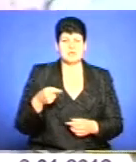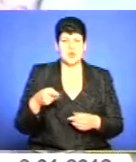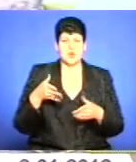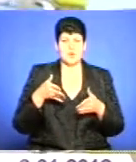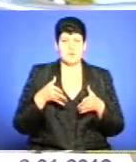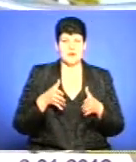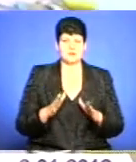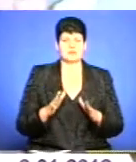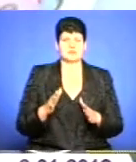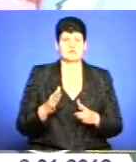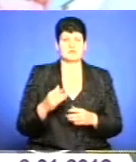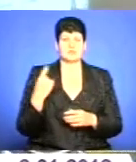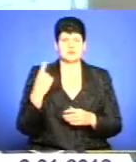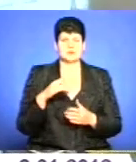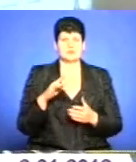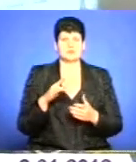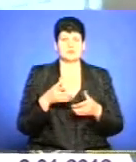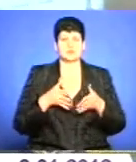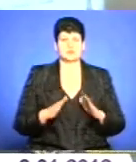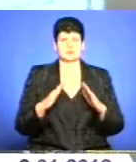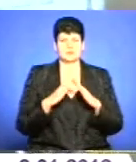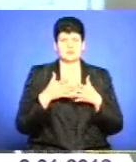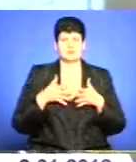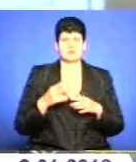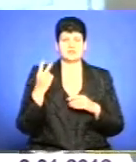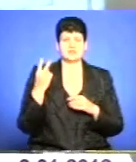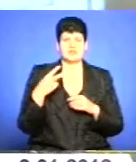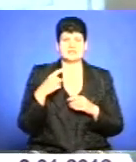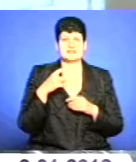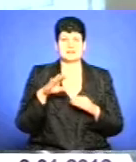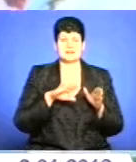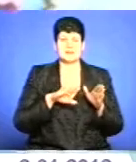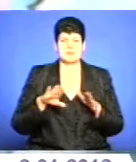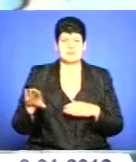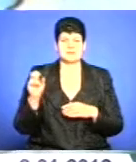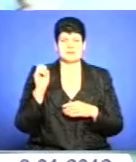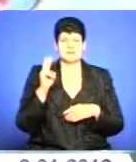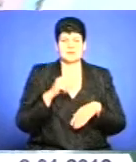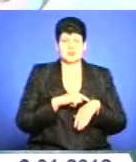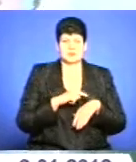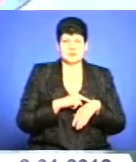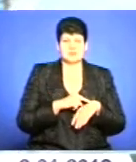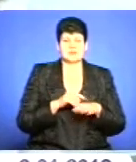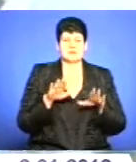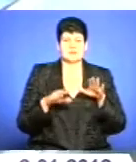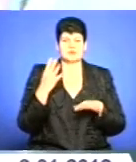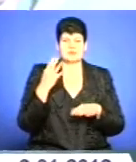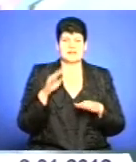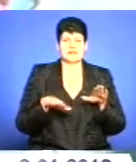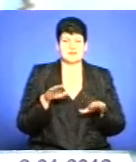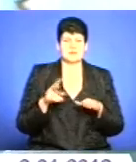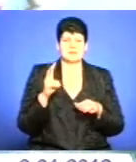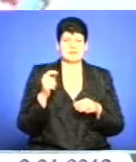з'явився на світ в обласному перинатальному центрі. Народився він 20 хвилин після опівночі із вагою 4 кілограми 200 грамів та